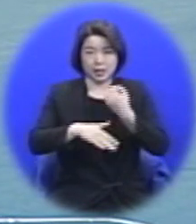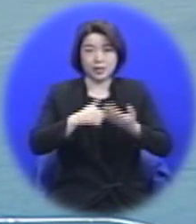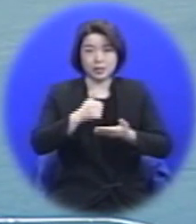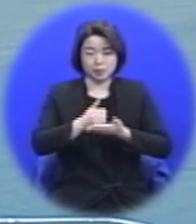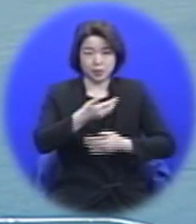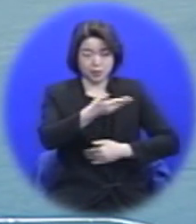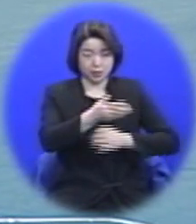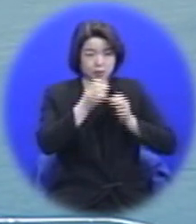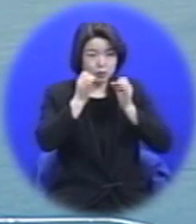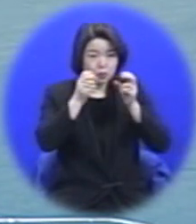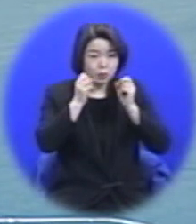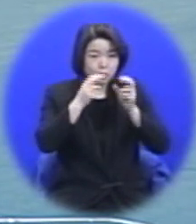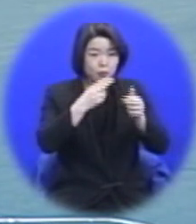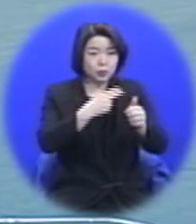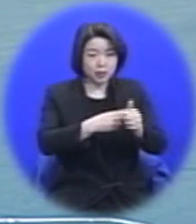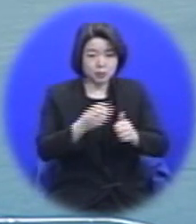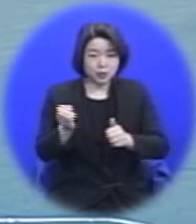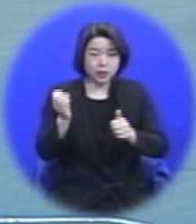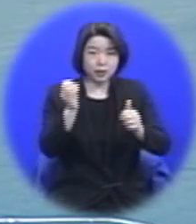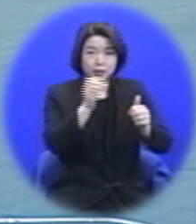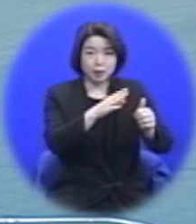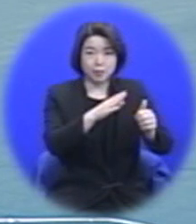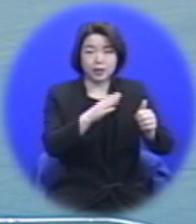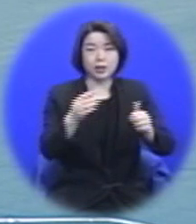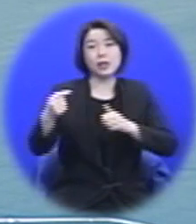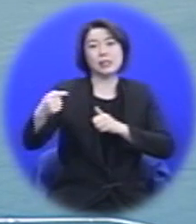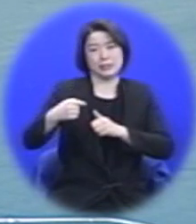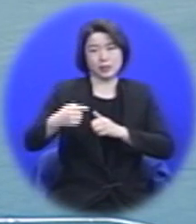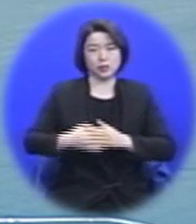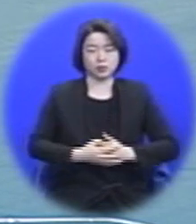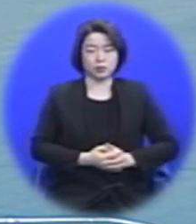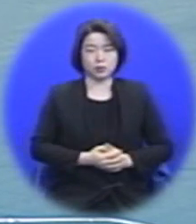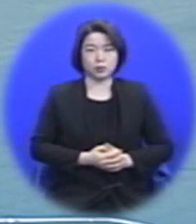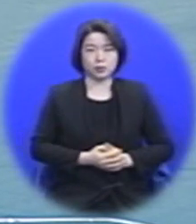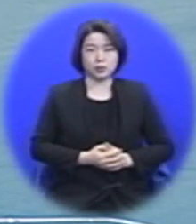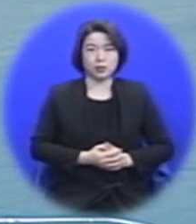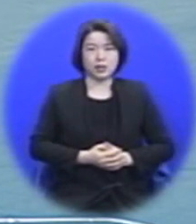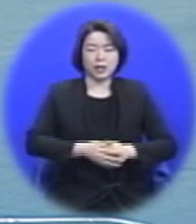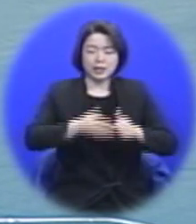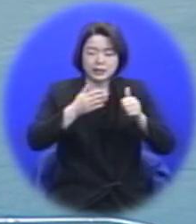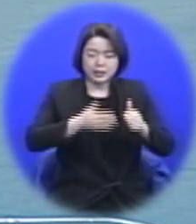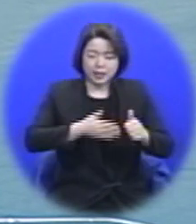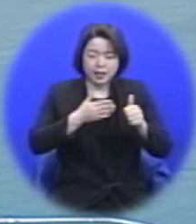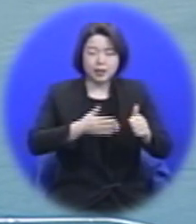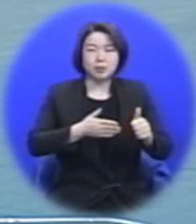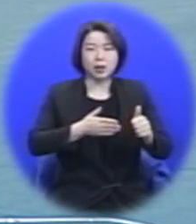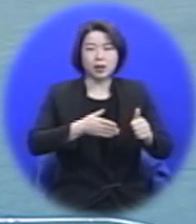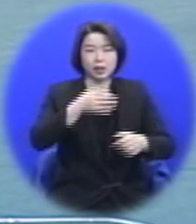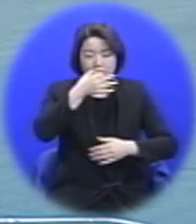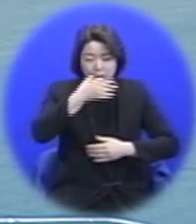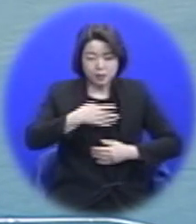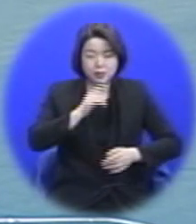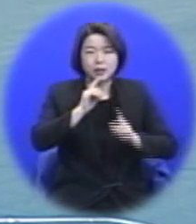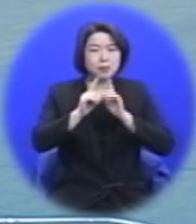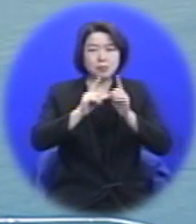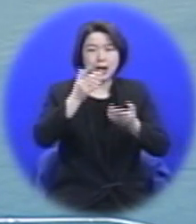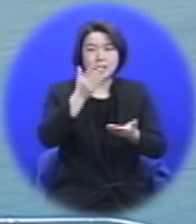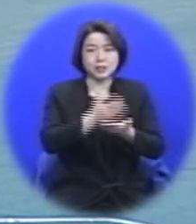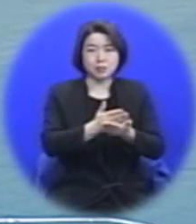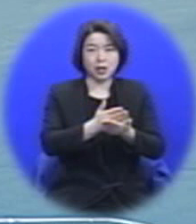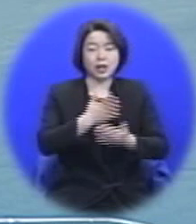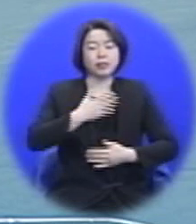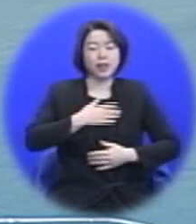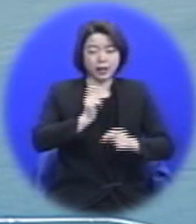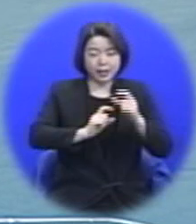선교사에게 가서 말하라 하시더랍니다. 제발 좀 힘들다는 말 좀 하지 마라. 내가 더